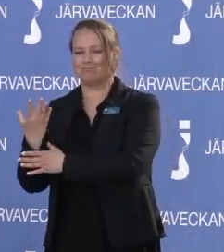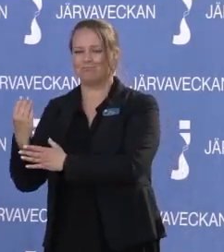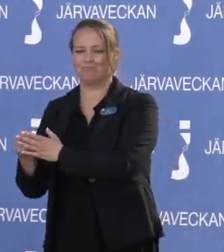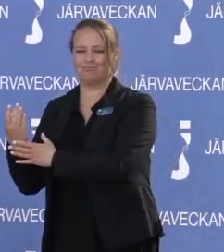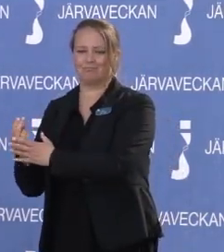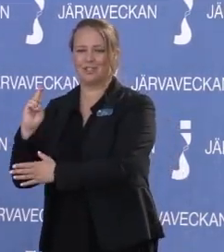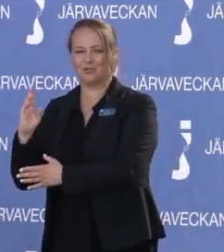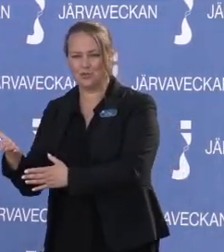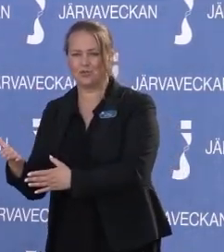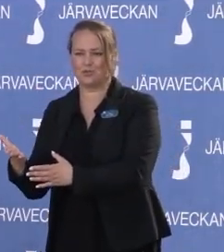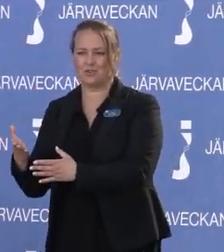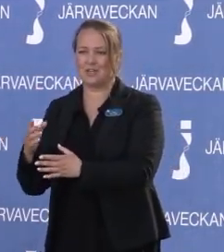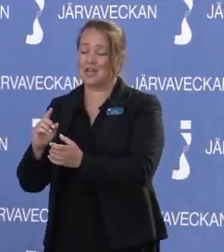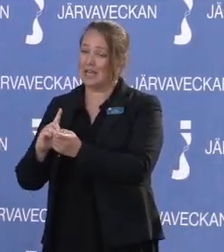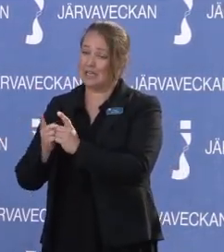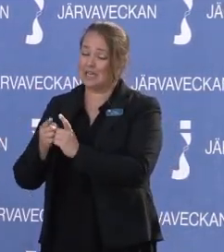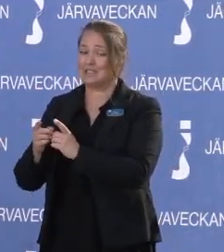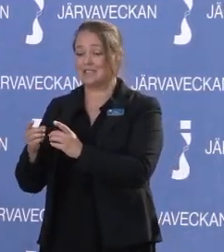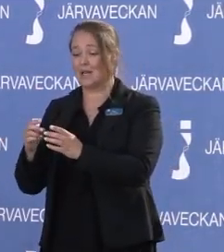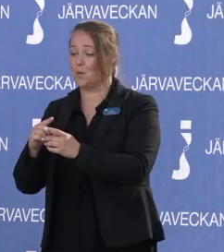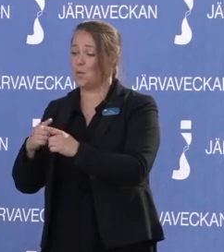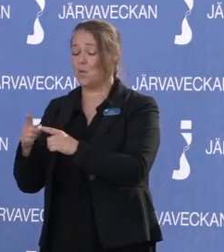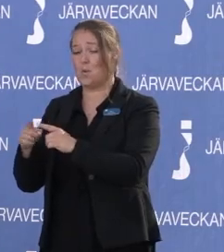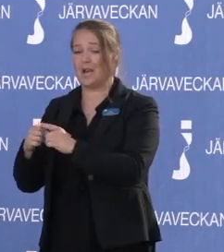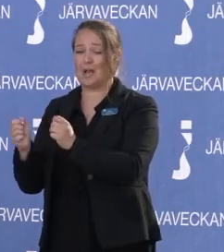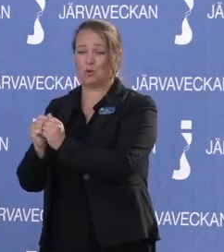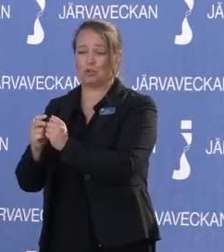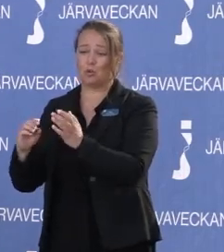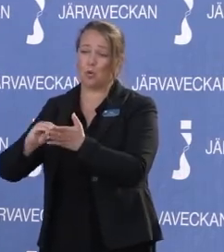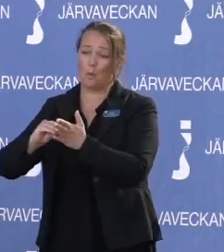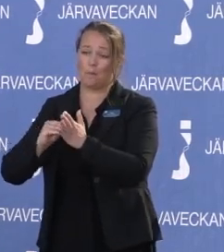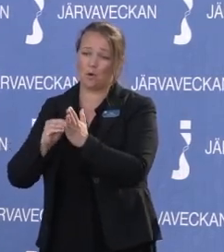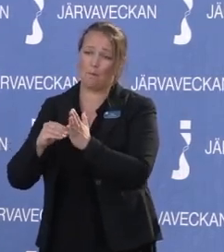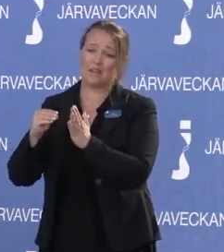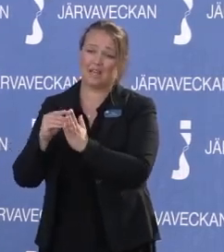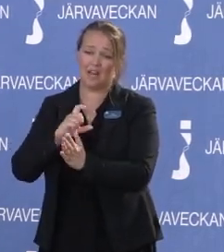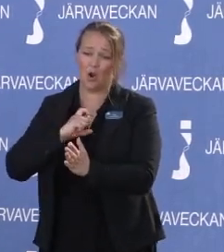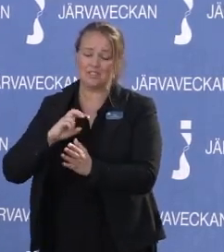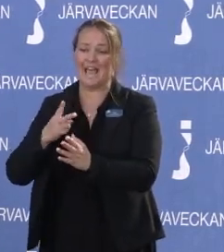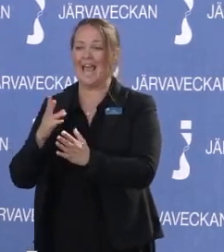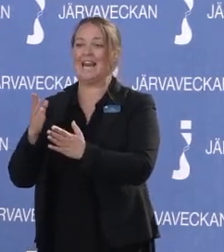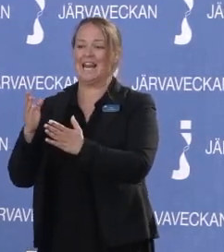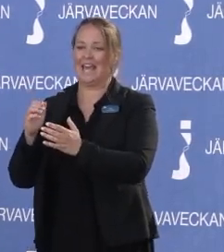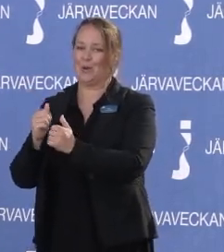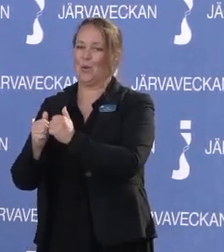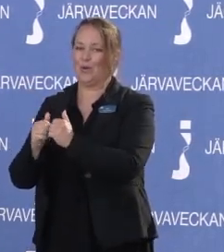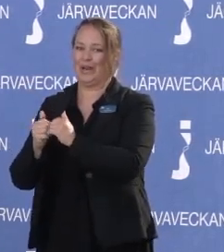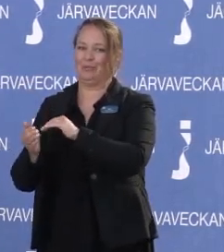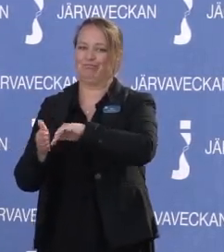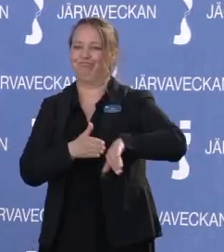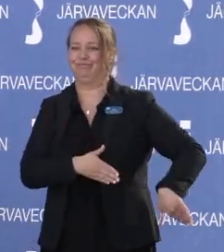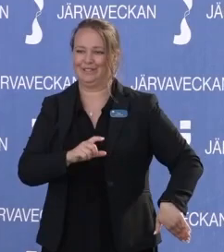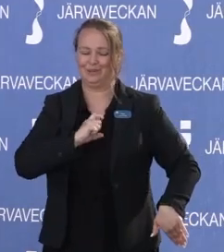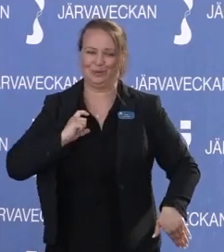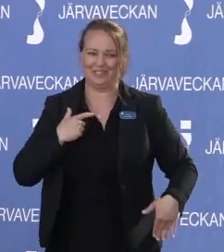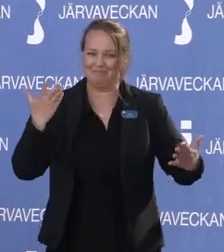oss eller konkurrerar ut oss, vad vet jag. Men det skulle ju vara en till viss del bra effekt i alla fall, beroende på vems